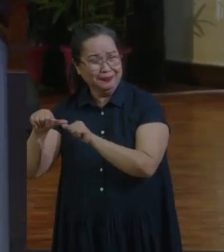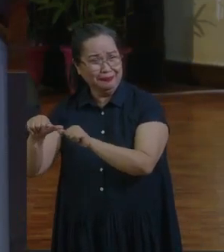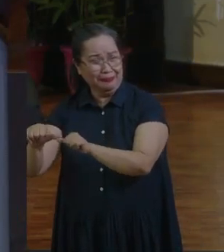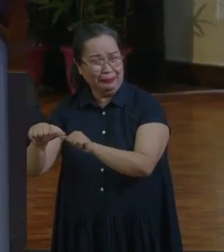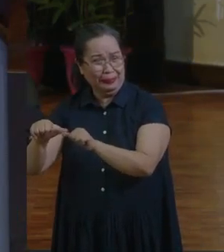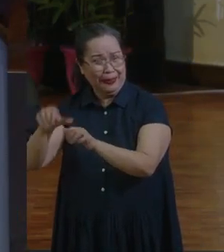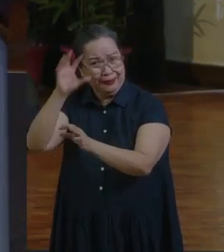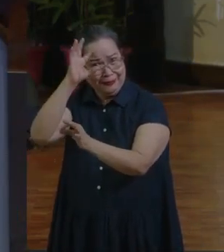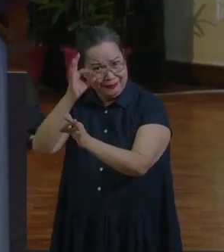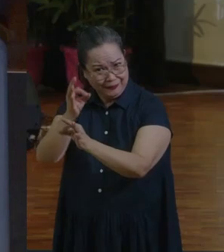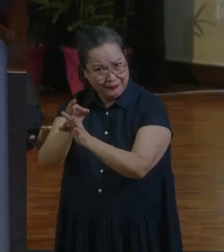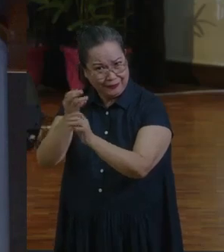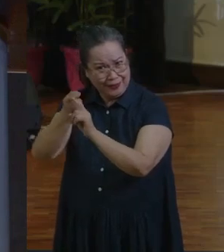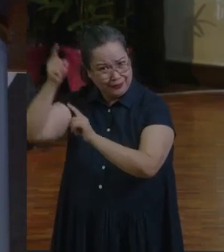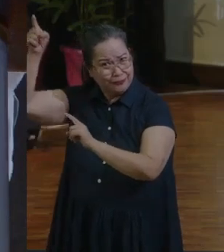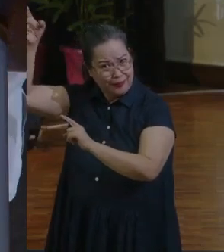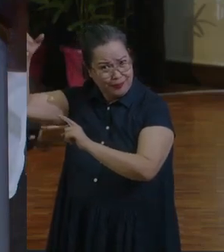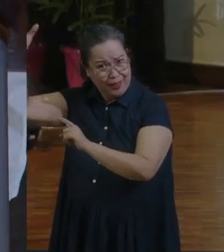ay nagmula sa kanya.